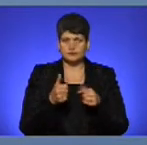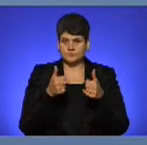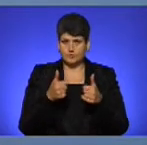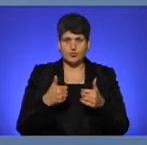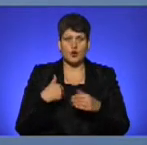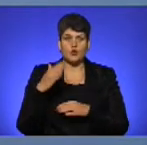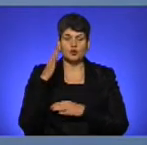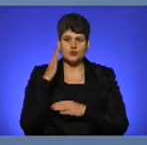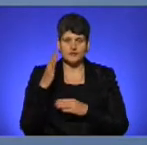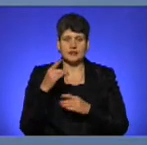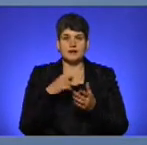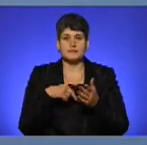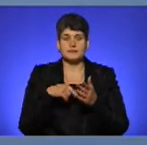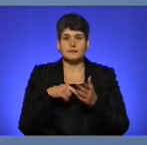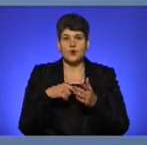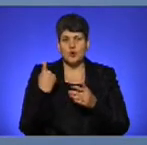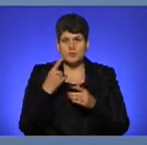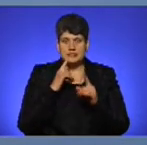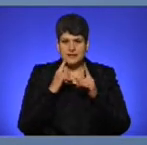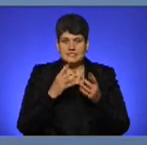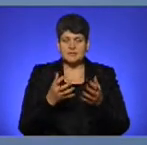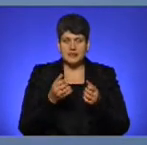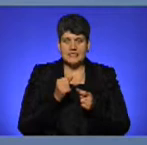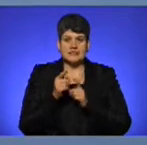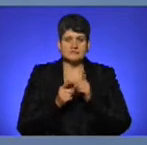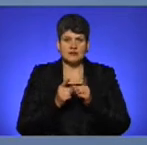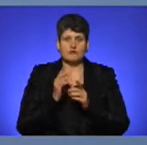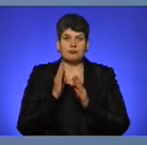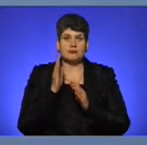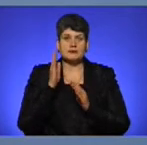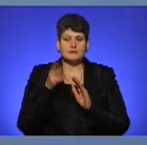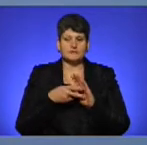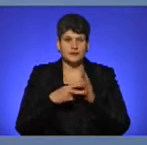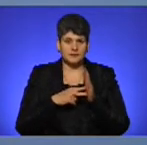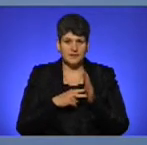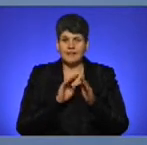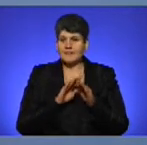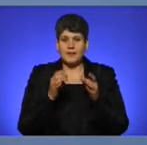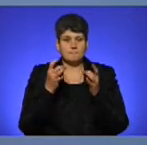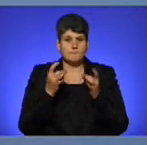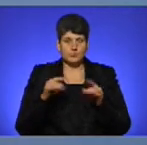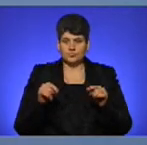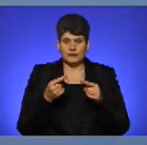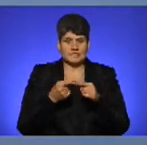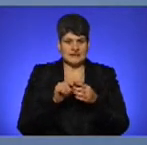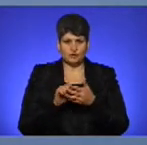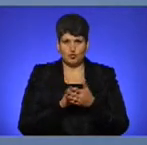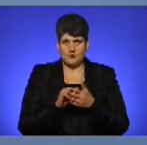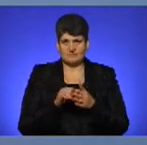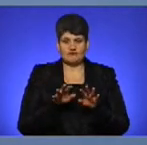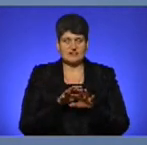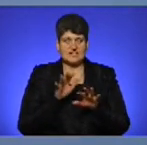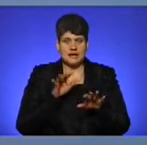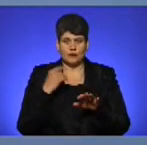за прийняття змін, чергових змін до перспективного плану. Як не просто народжувався цей документ в залі обласної ради під час